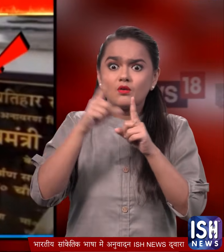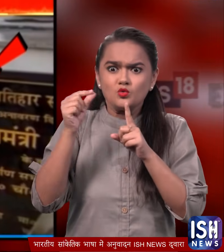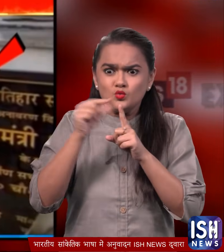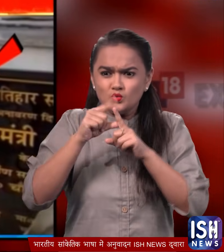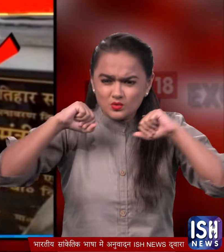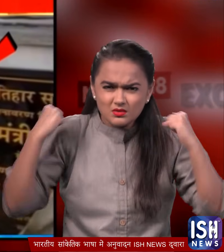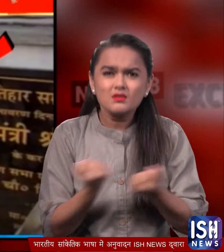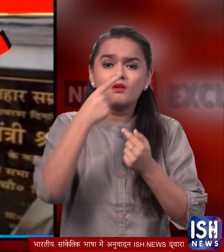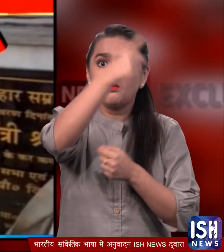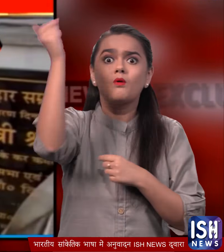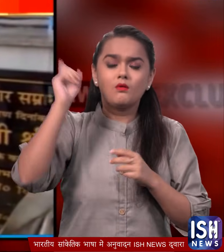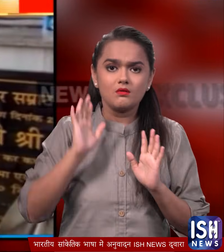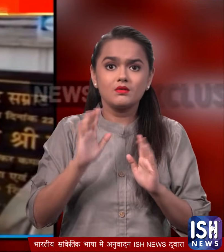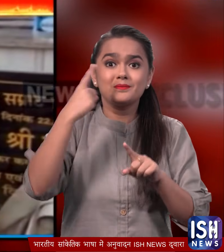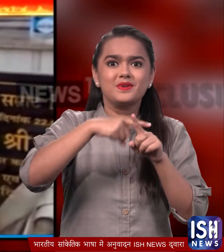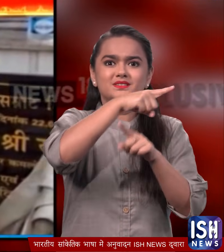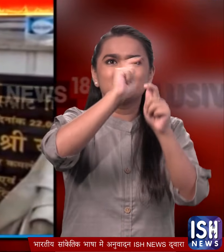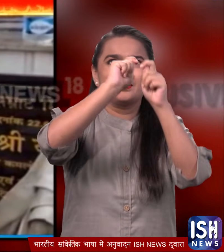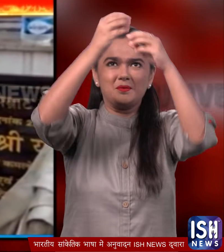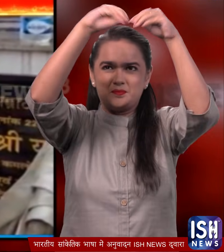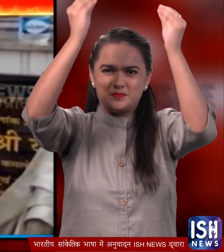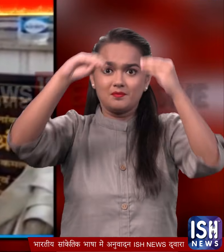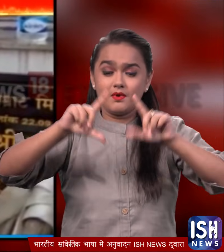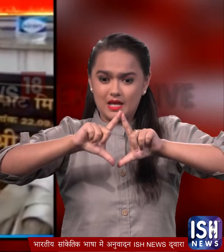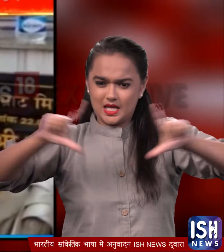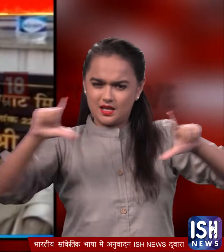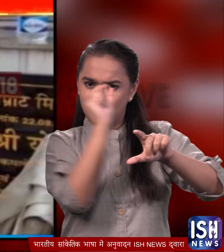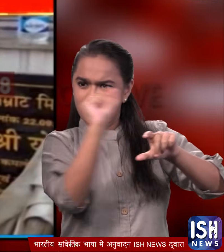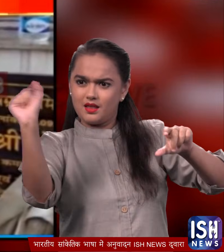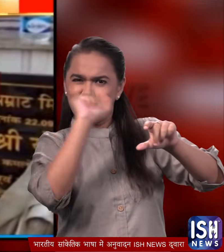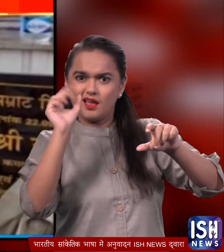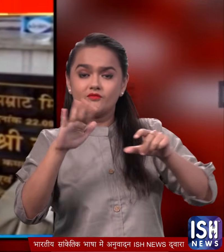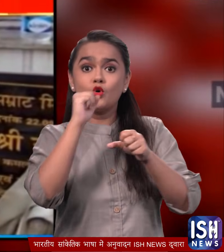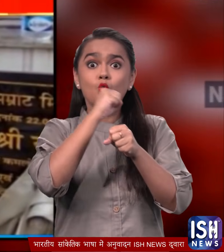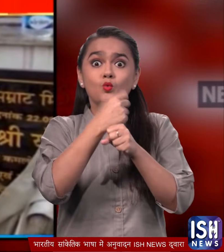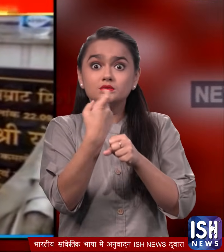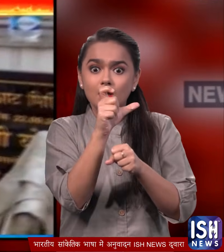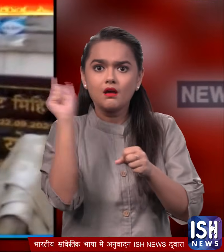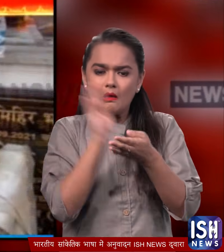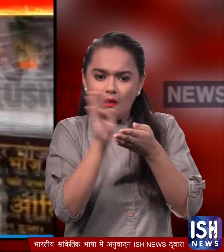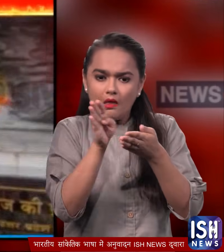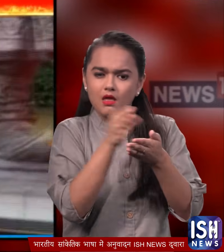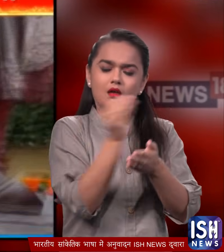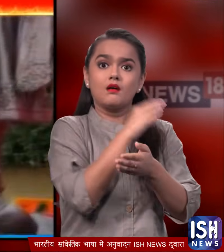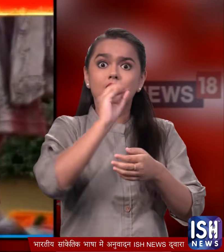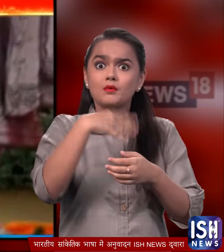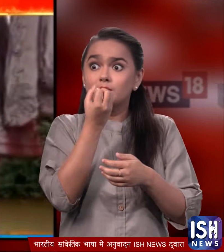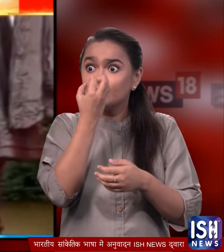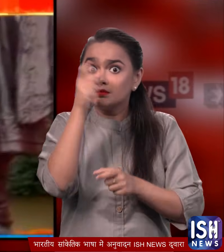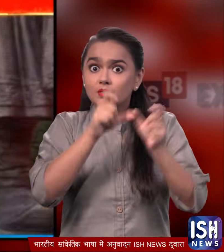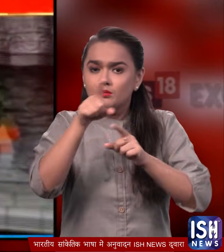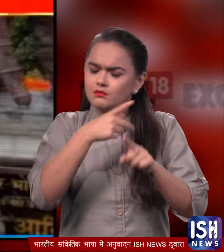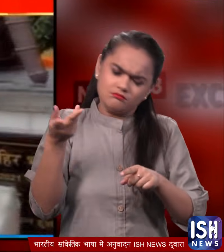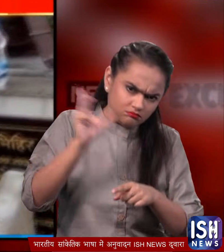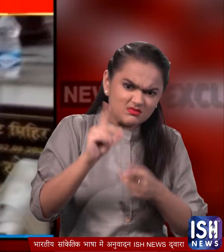है। हालांकि सम्राट मिहिर भोज की मूर्ति के नीचे जो शिलापट लिखा गया, उससे किसी ने गुर्जर शब्द को हटा दिया, जिसके बाद बीजेपी के कुछ